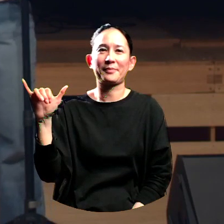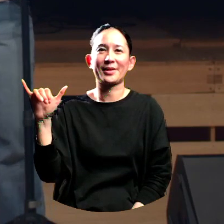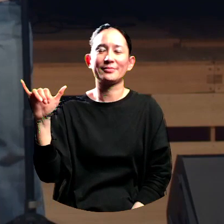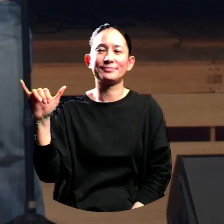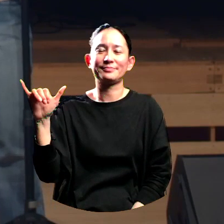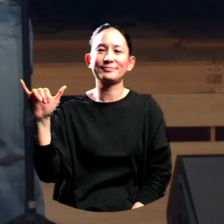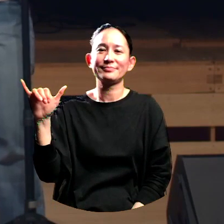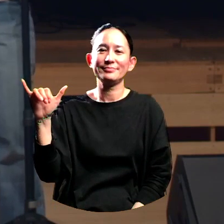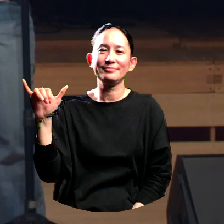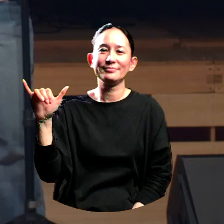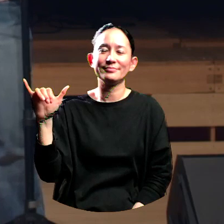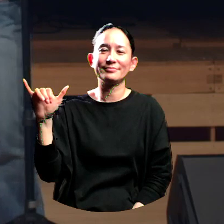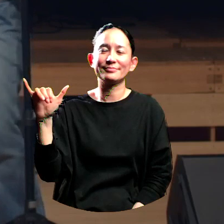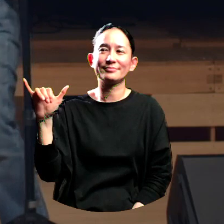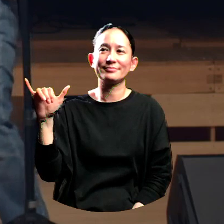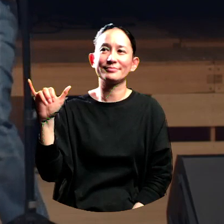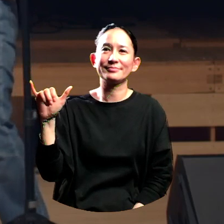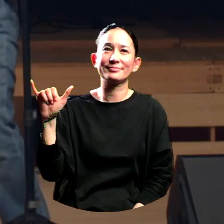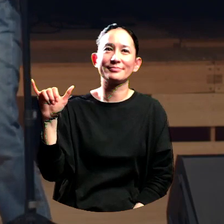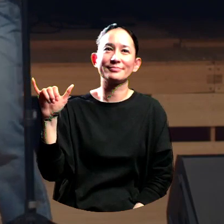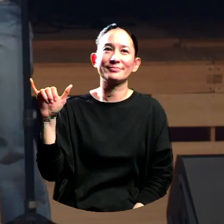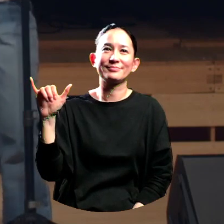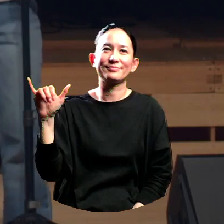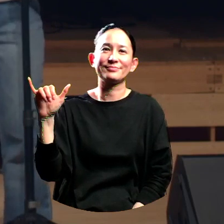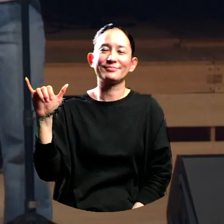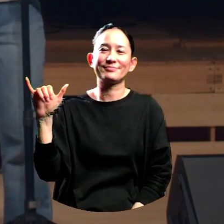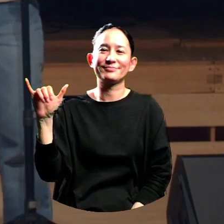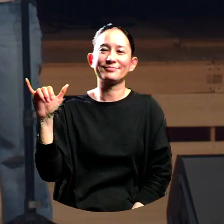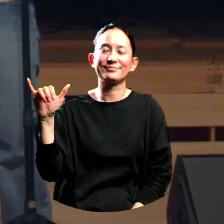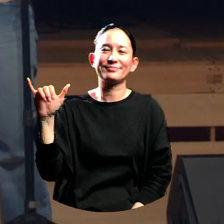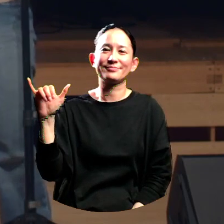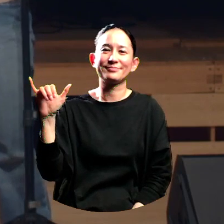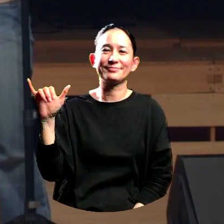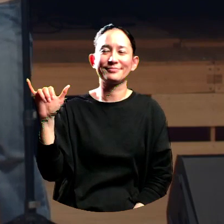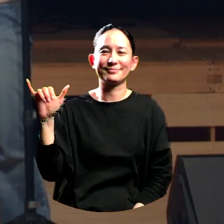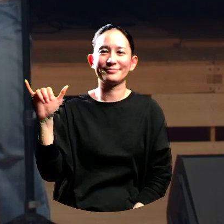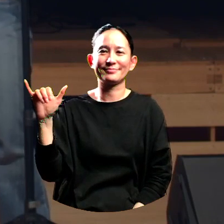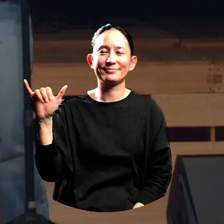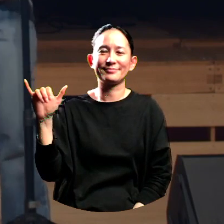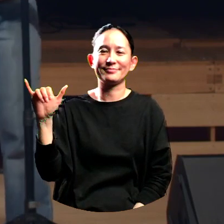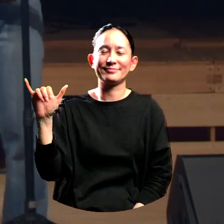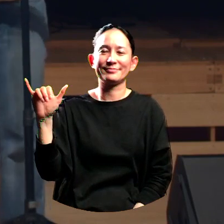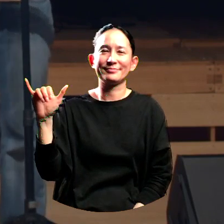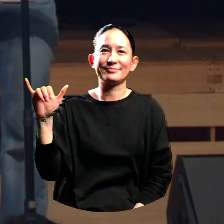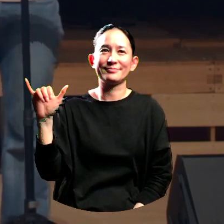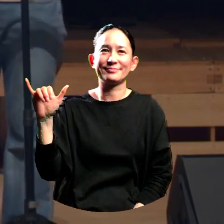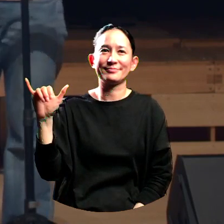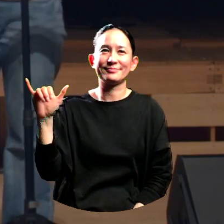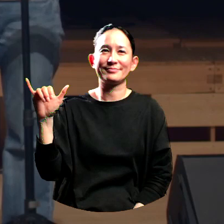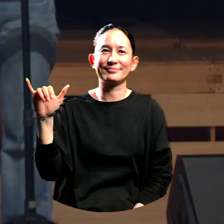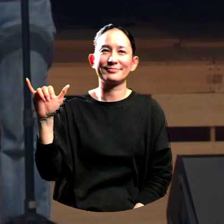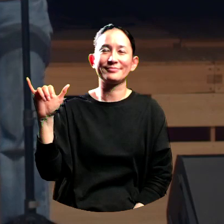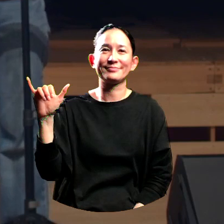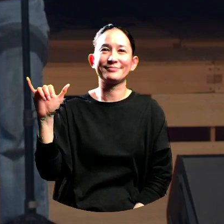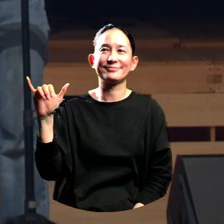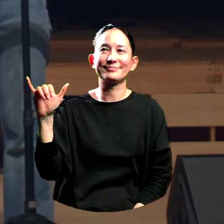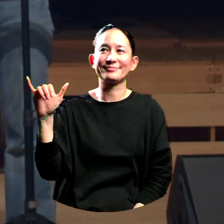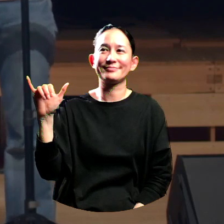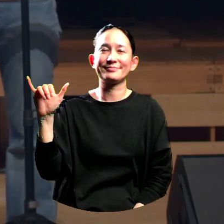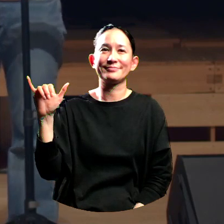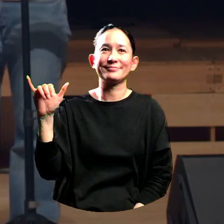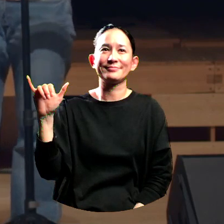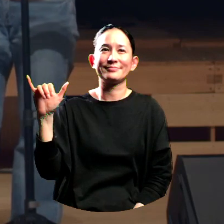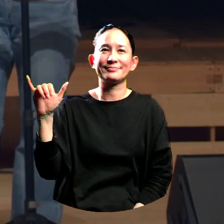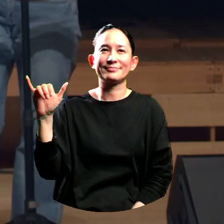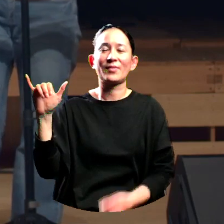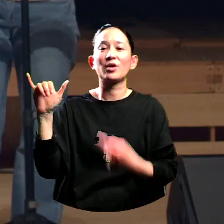思うので、もしアロハがちゃんとしてなかったらジェイソンが直接声かけるそうです。 Okay, on the count of three, Ryan, you too, bro. Okay,